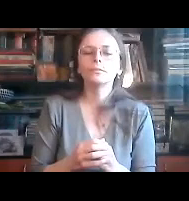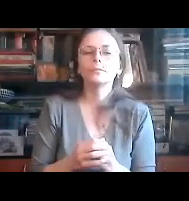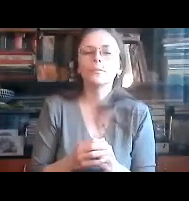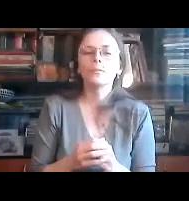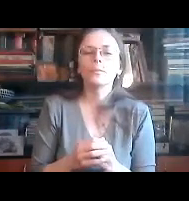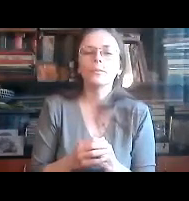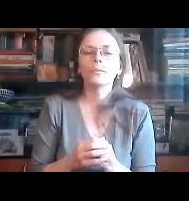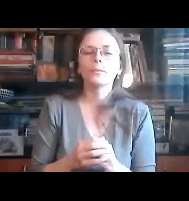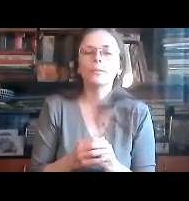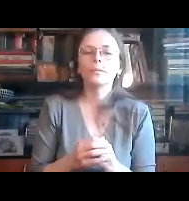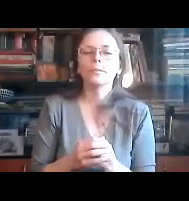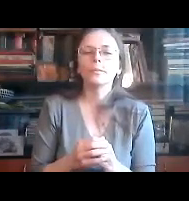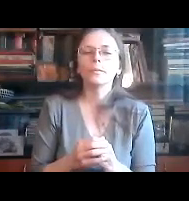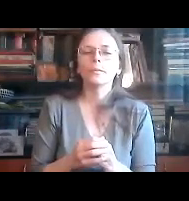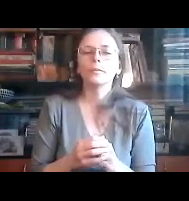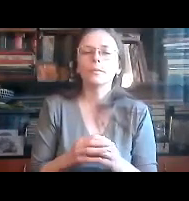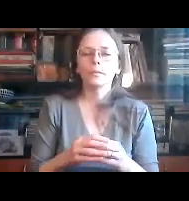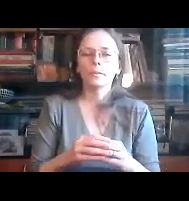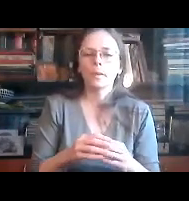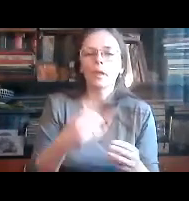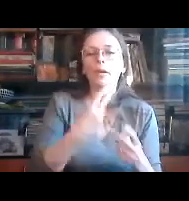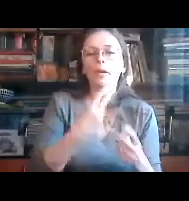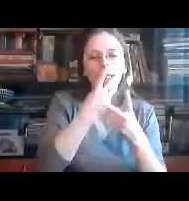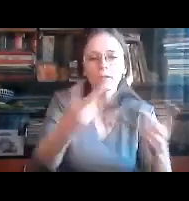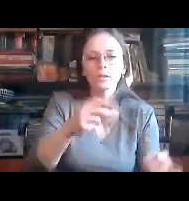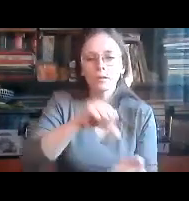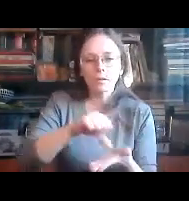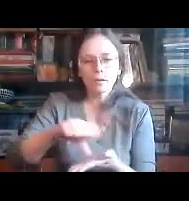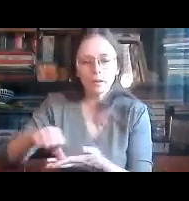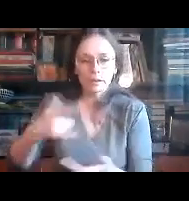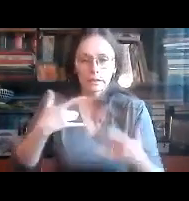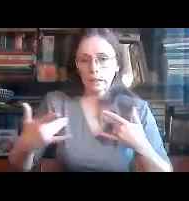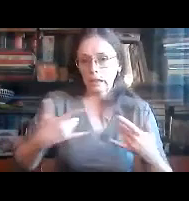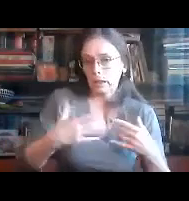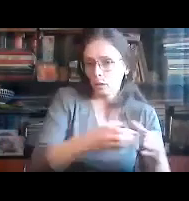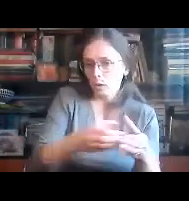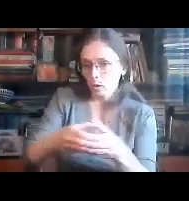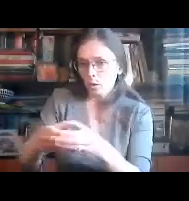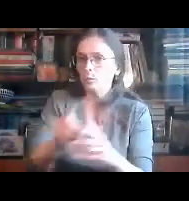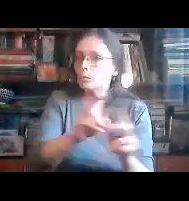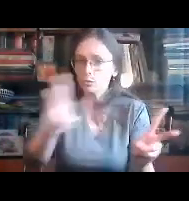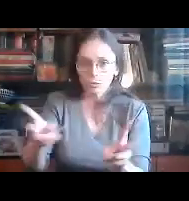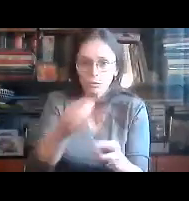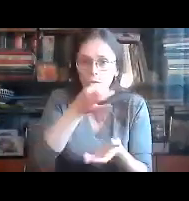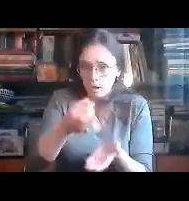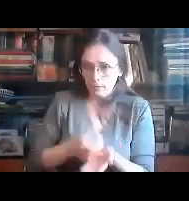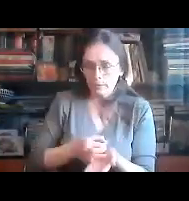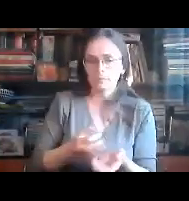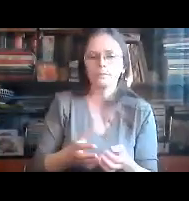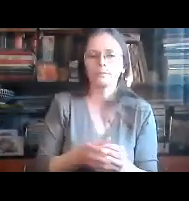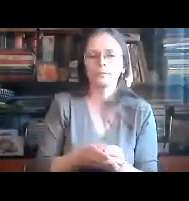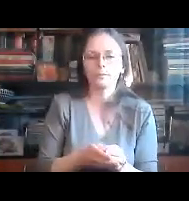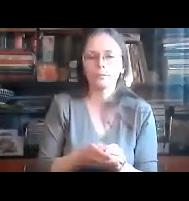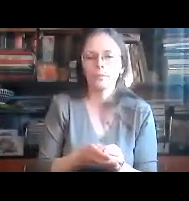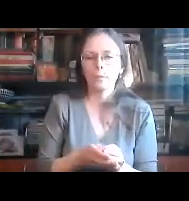Я здесь вижу представителей разных театральных групп, может быть, маякните, поставьте плюсик, и тогда